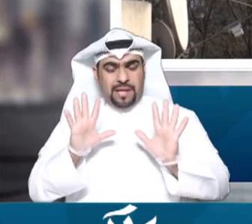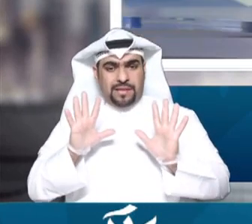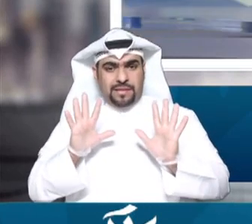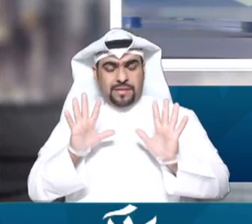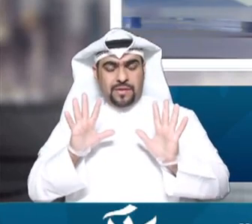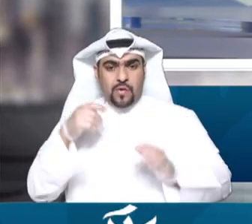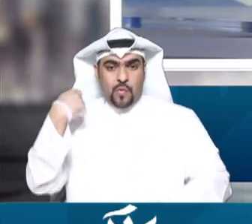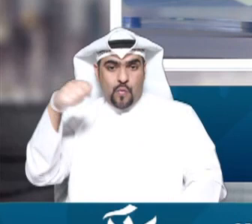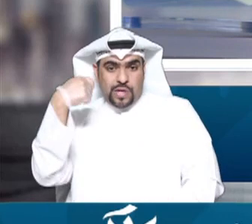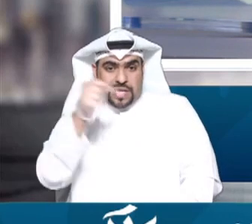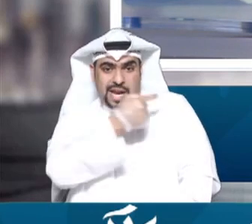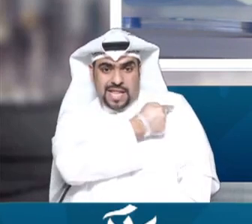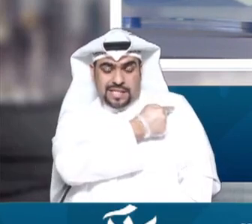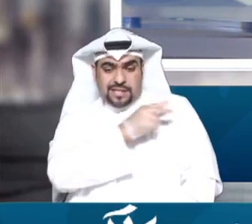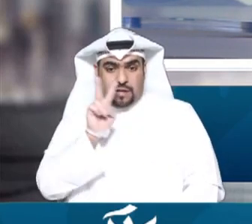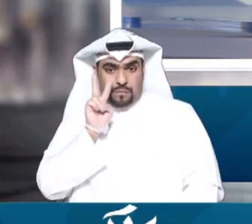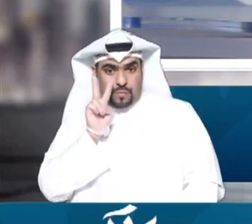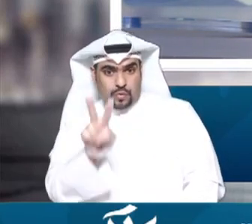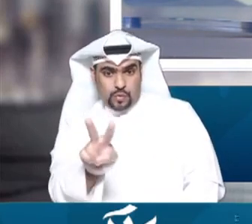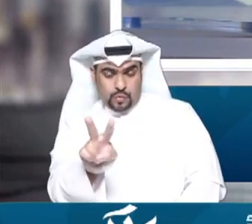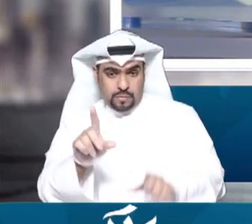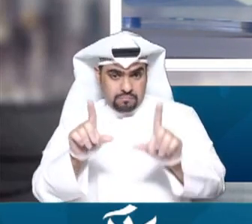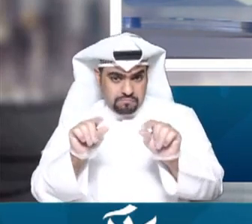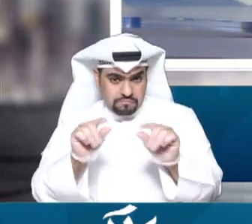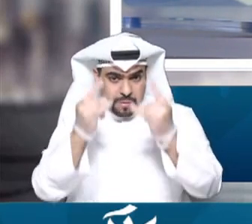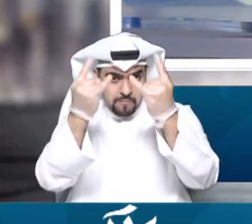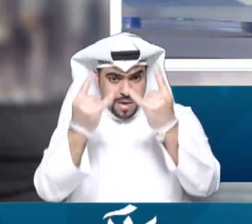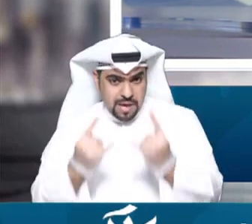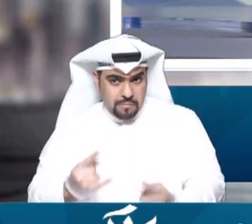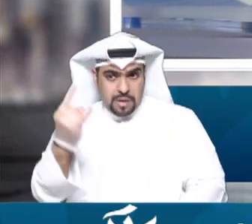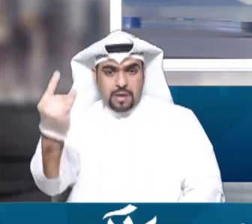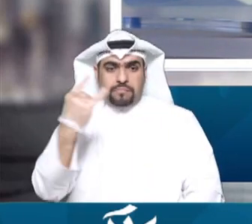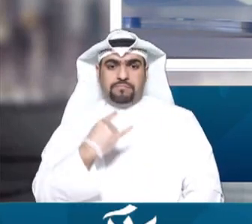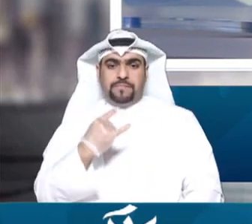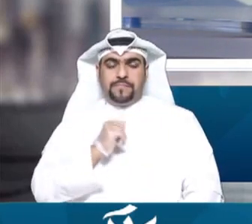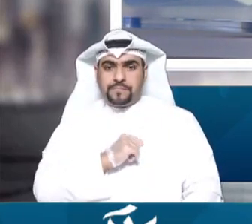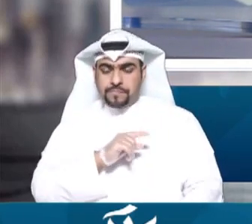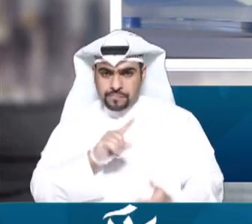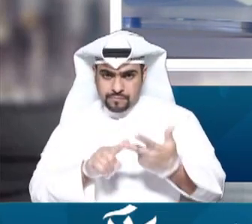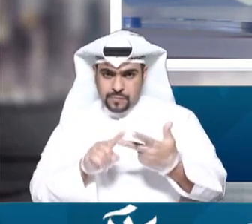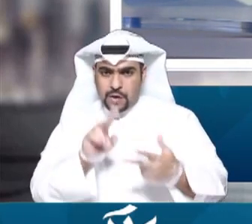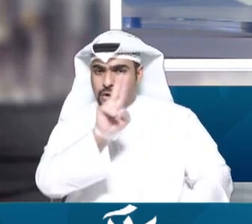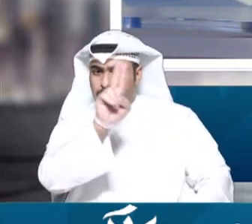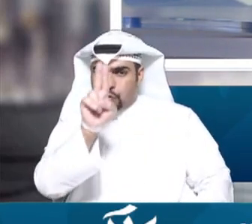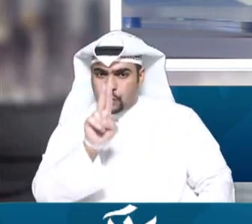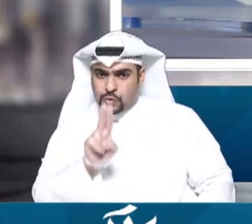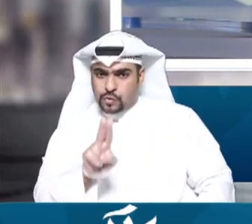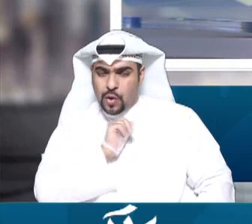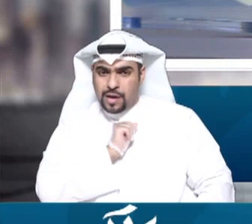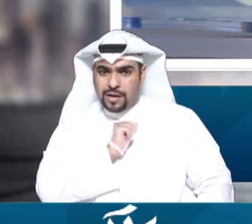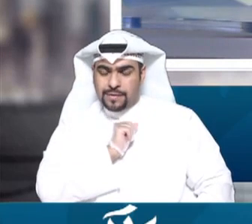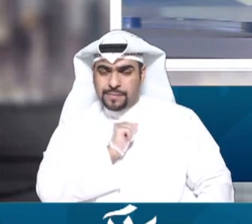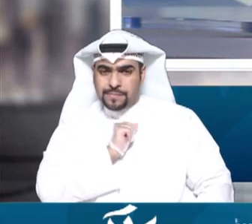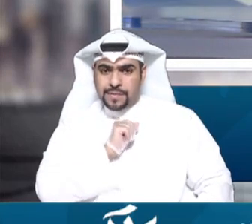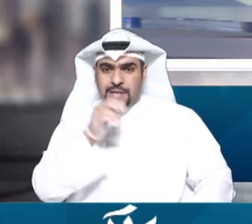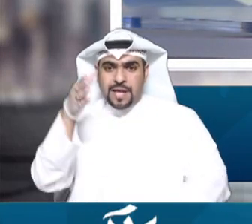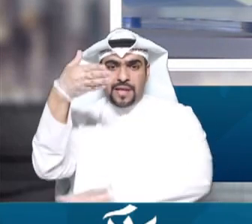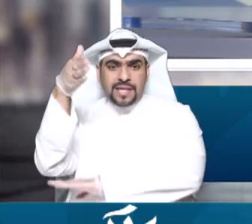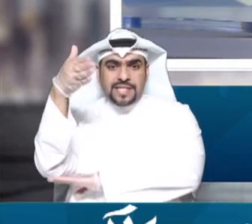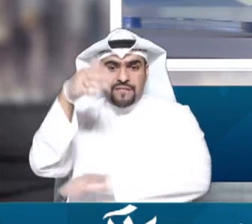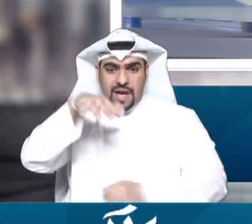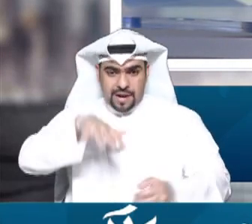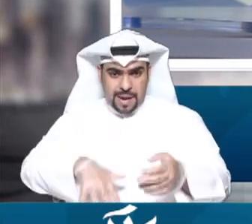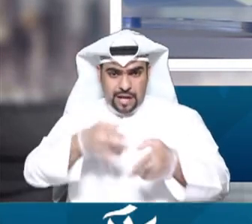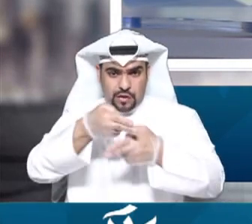سعادة القنصل العام، هل من تنسيق بين المندوبية الدائمة لدولة الكويت والمنظمات والوكالات الدولية الأخرى؟